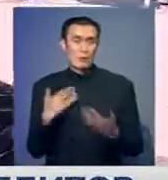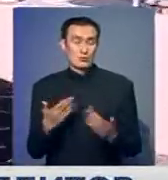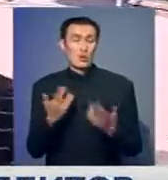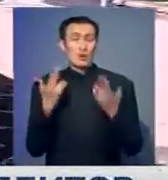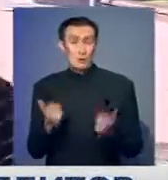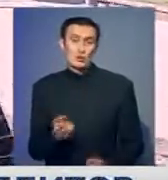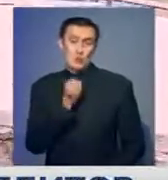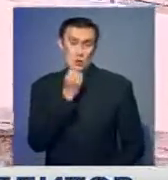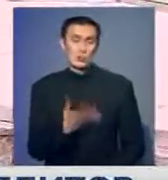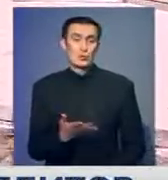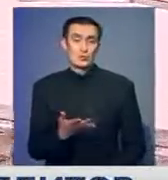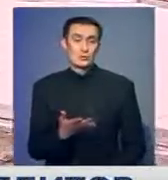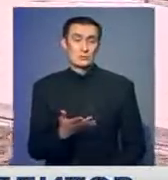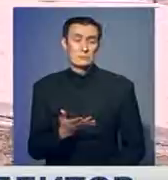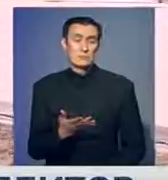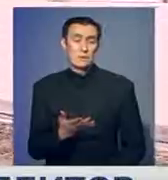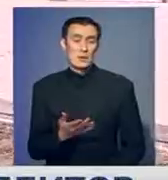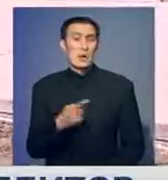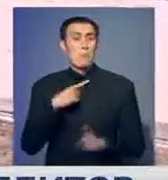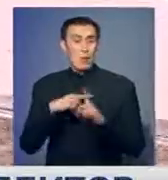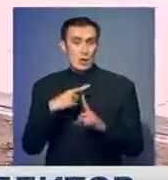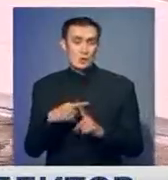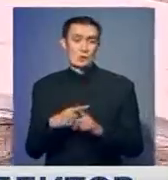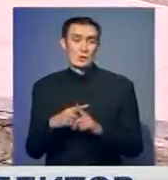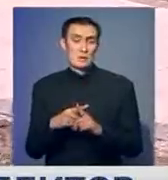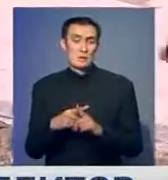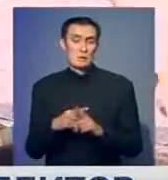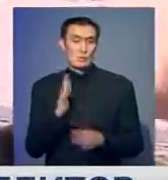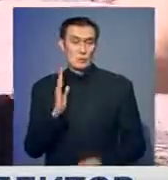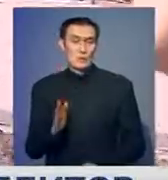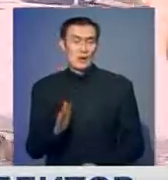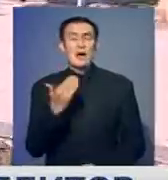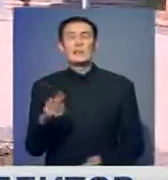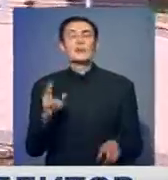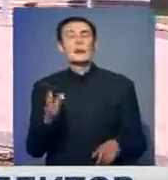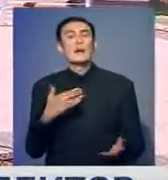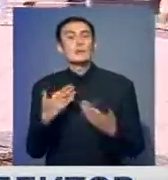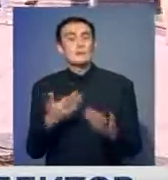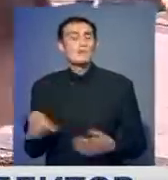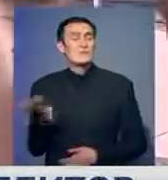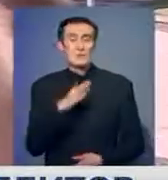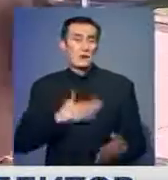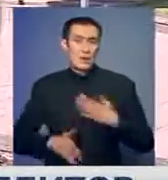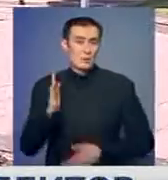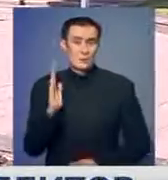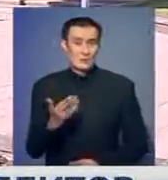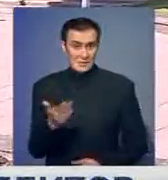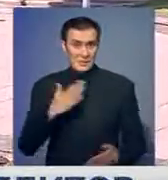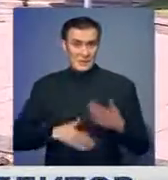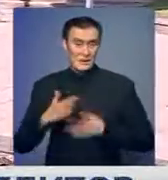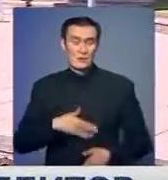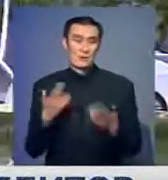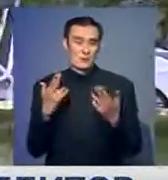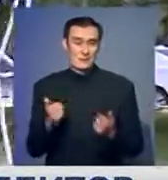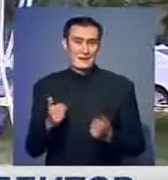Конечно, положительно. Положительно, не поломать. А ты как относишься? Все рады, где? Все рады мы, где? Ты рад?